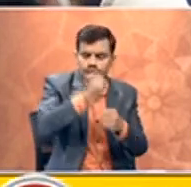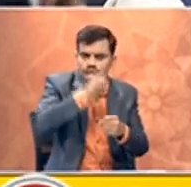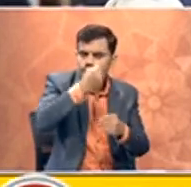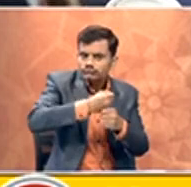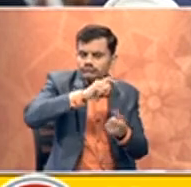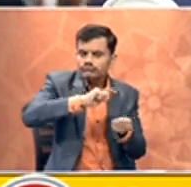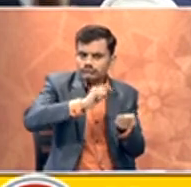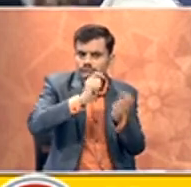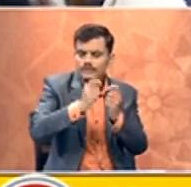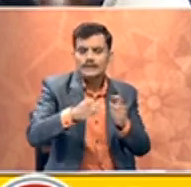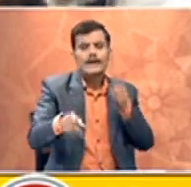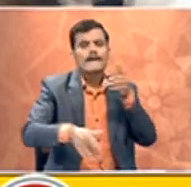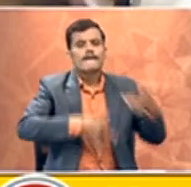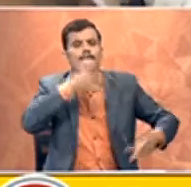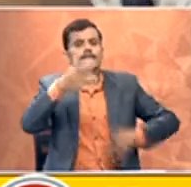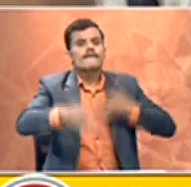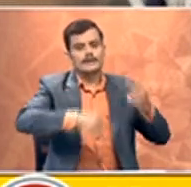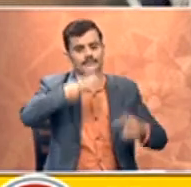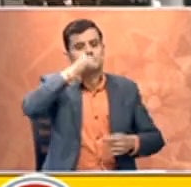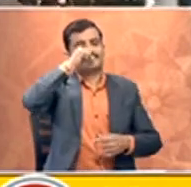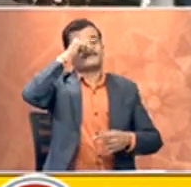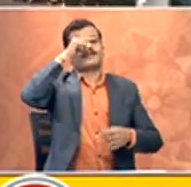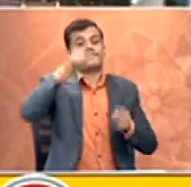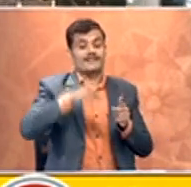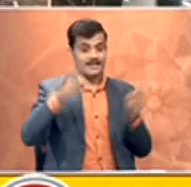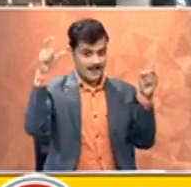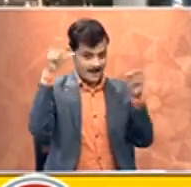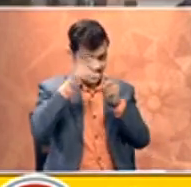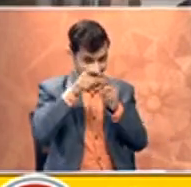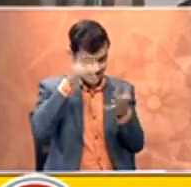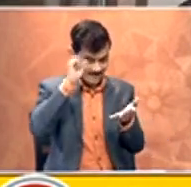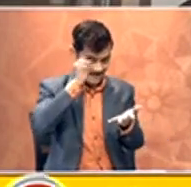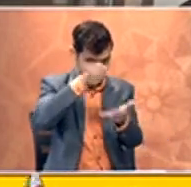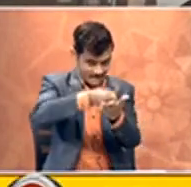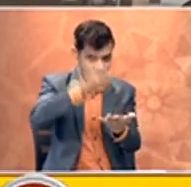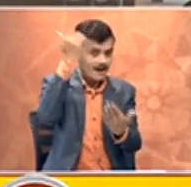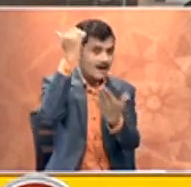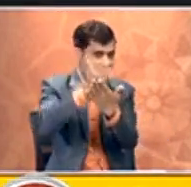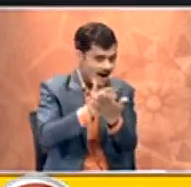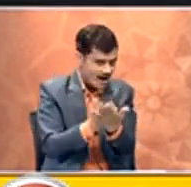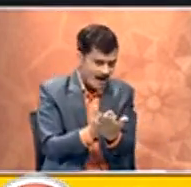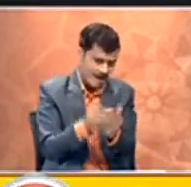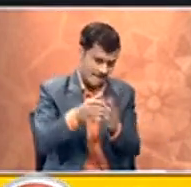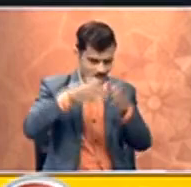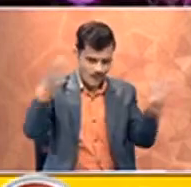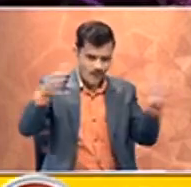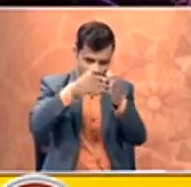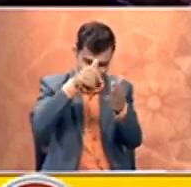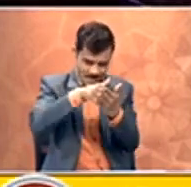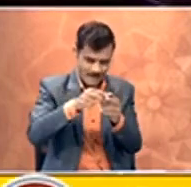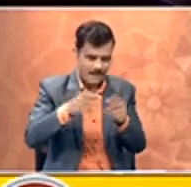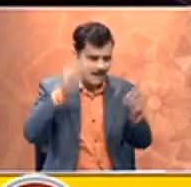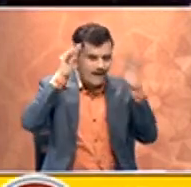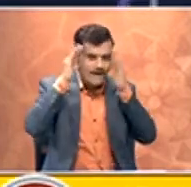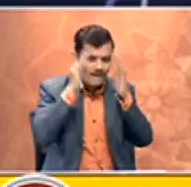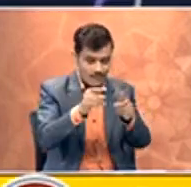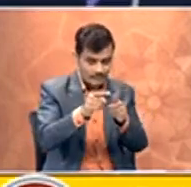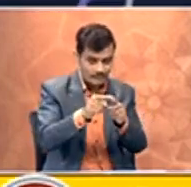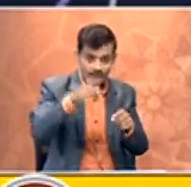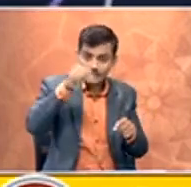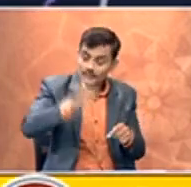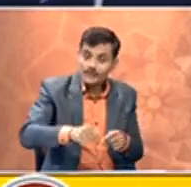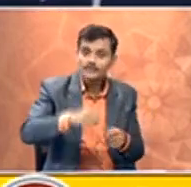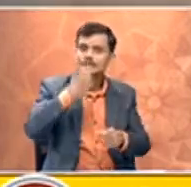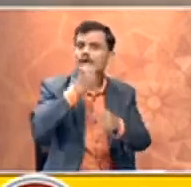जो हमें गर्व से भर देता है। दिल्ली में बड़े बड़े कार्यक्रमों की परंपरा से हटकर हम इसे देश